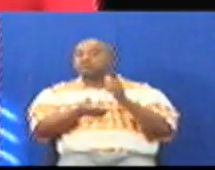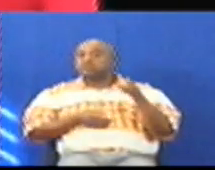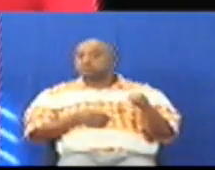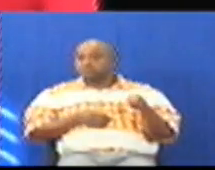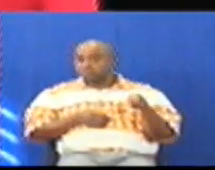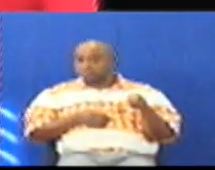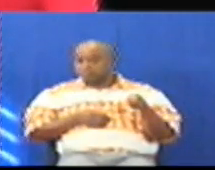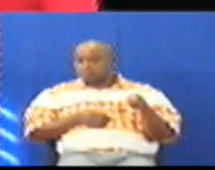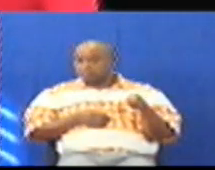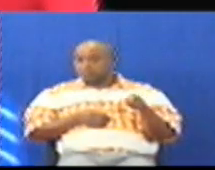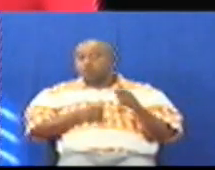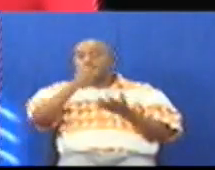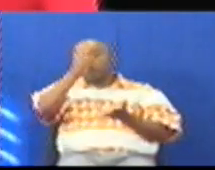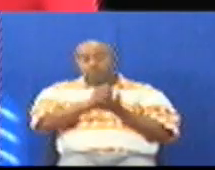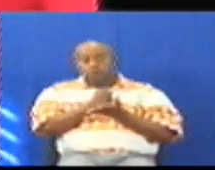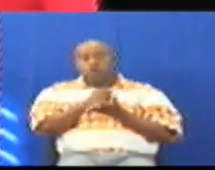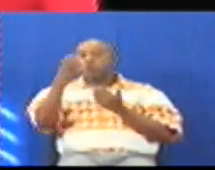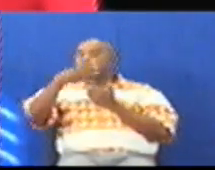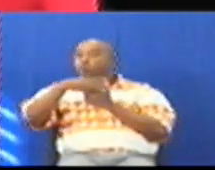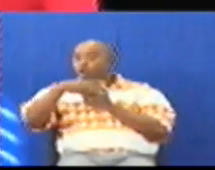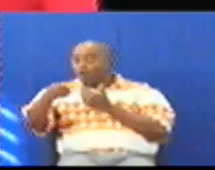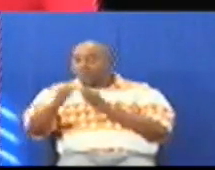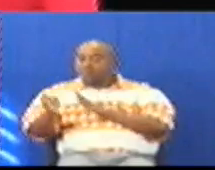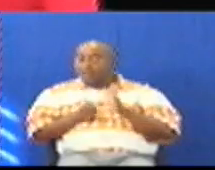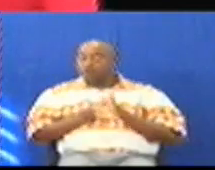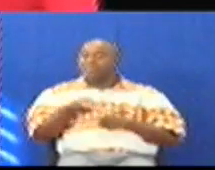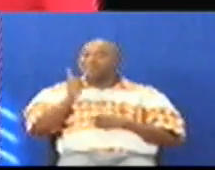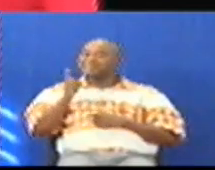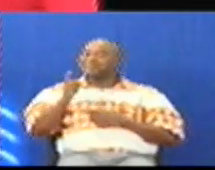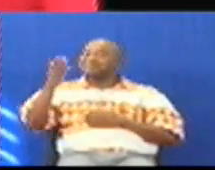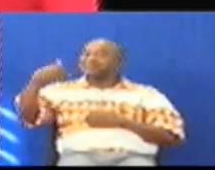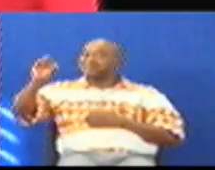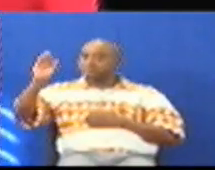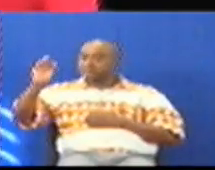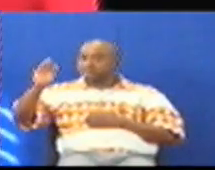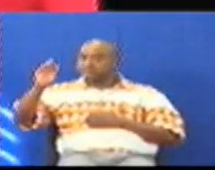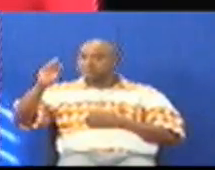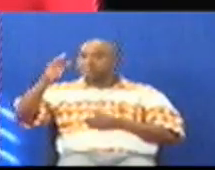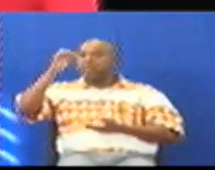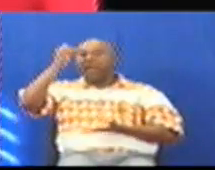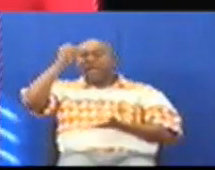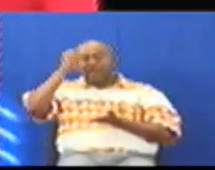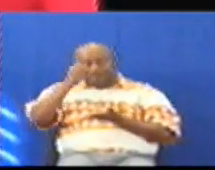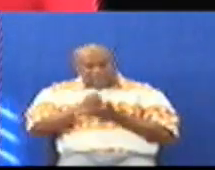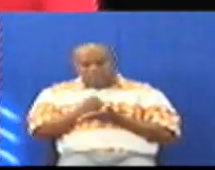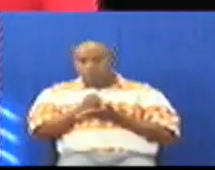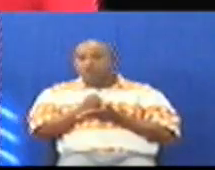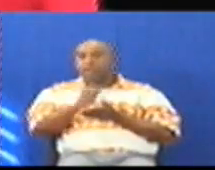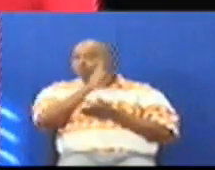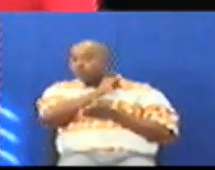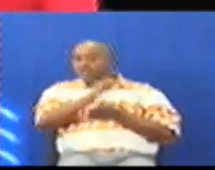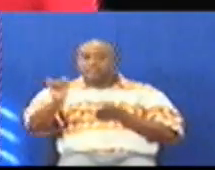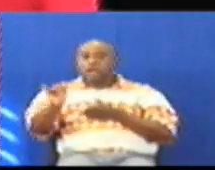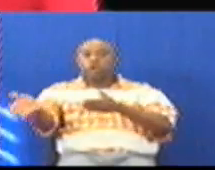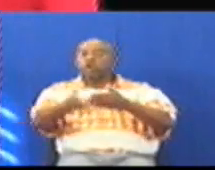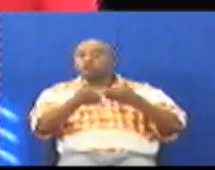ukumbi hapa. Kutokuamua kukopi mipango ya Western Police pamoja na mataifa mengine, ameamua kutokufanya lockdown kwenye nchi. Mheshimiwa Speaker,